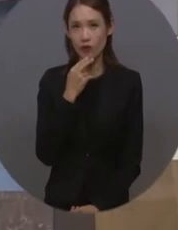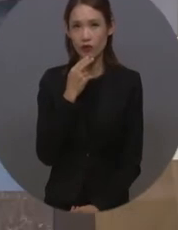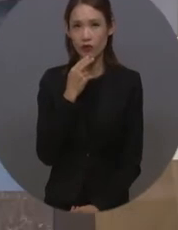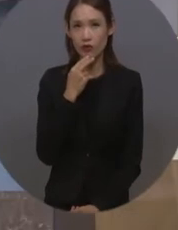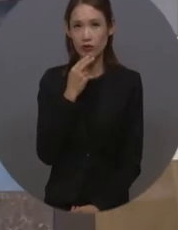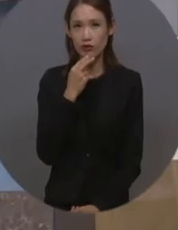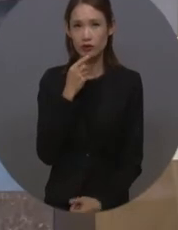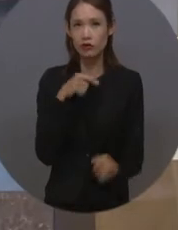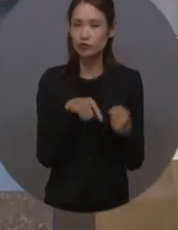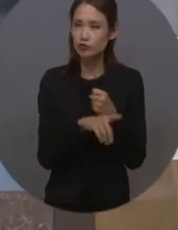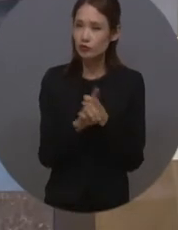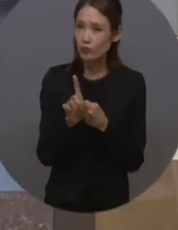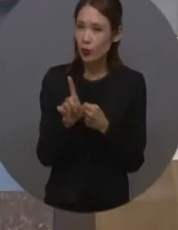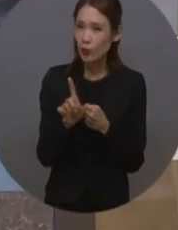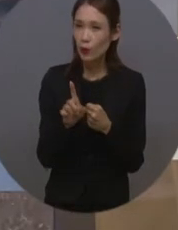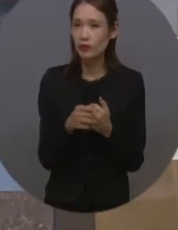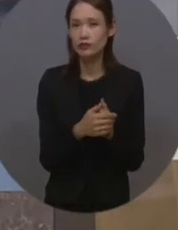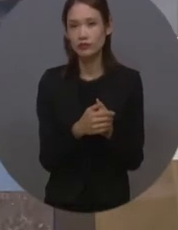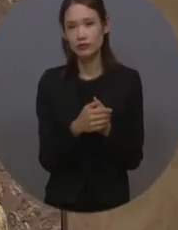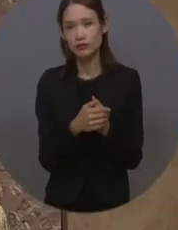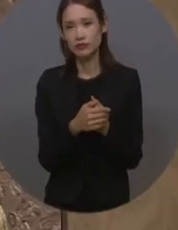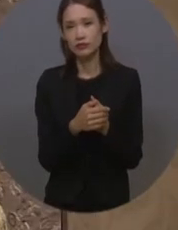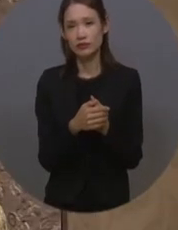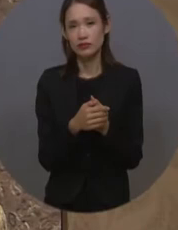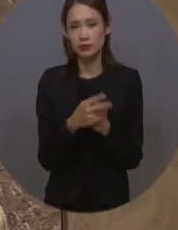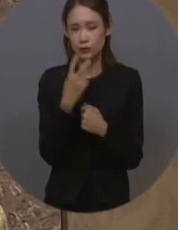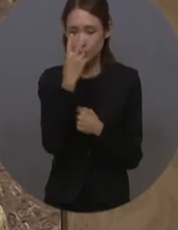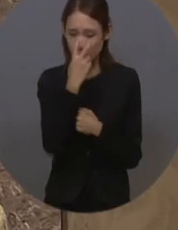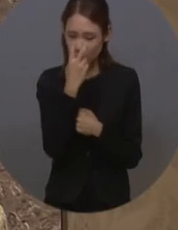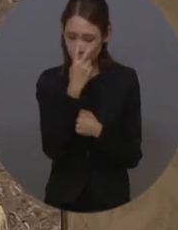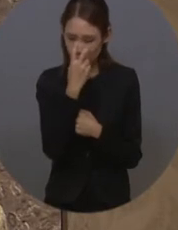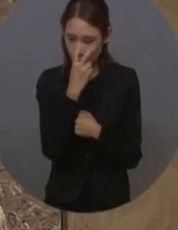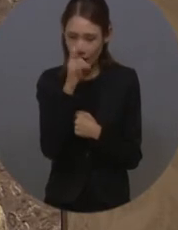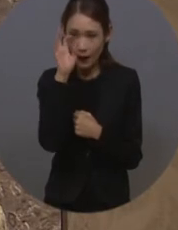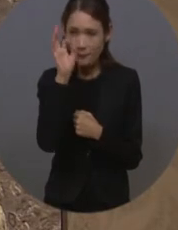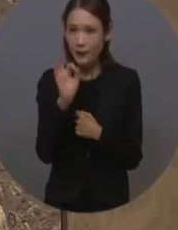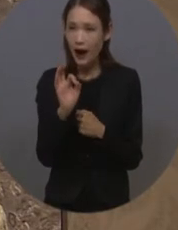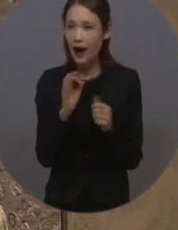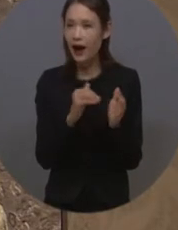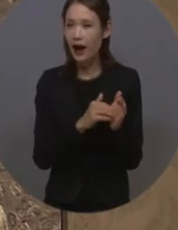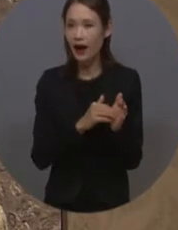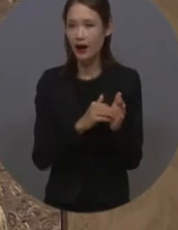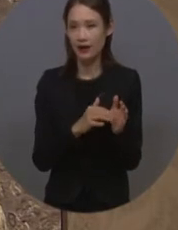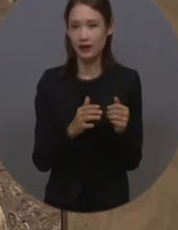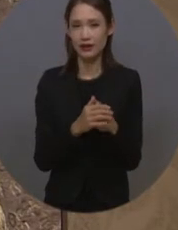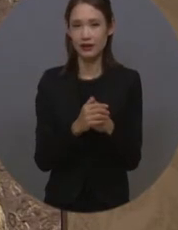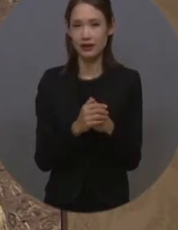어떤 이유였을까라고 이제 조사를 해봤더니 예. 아, 이분들이